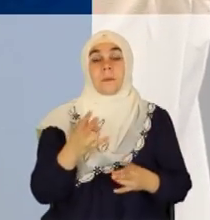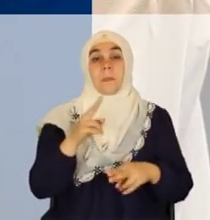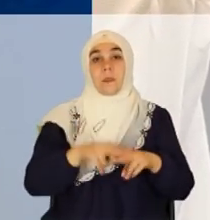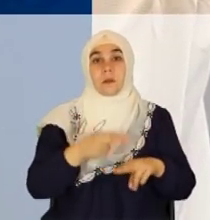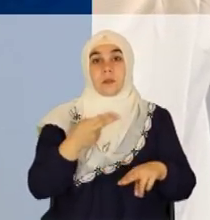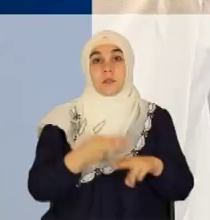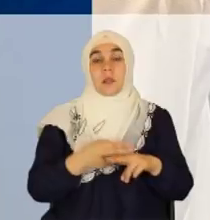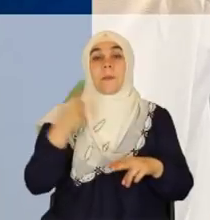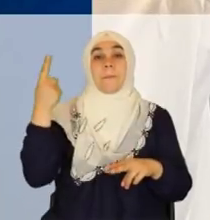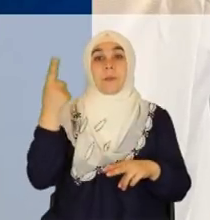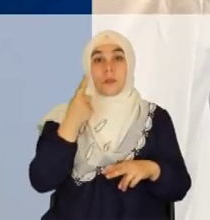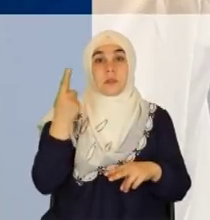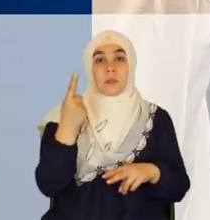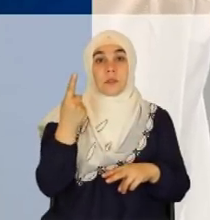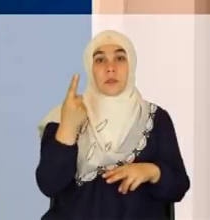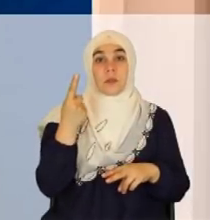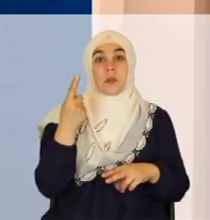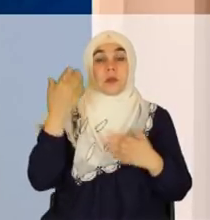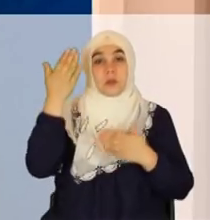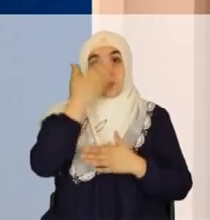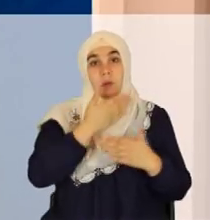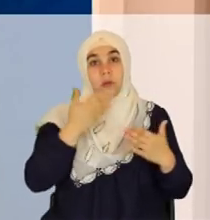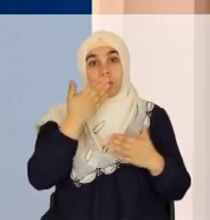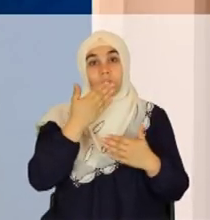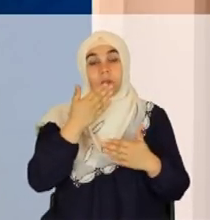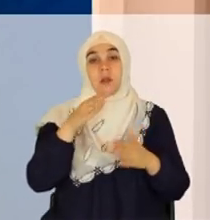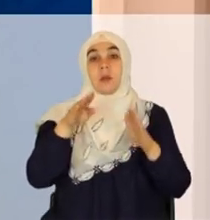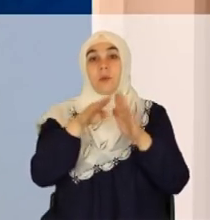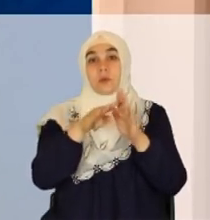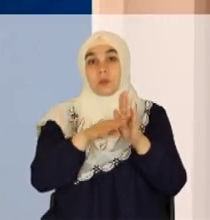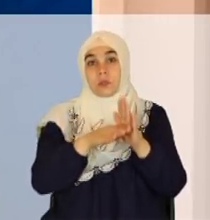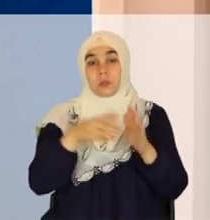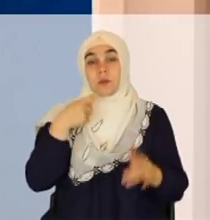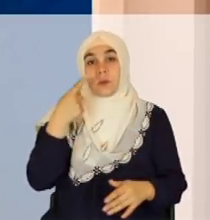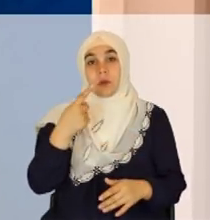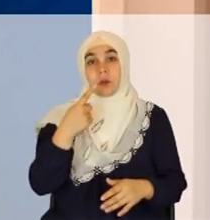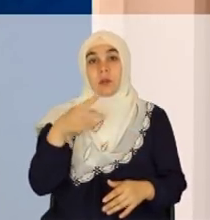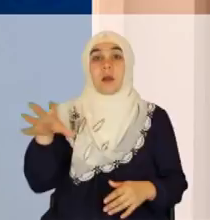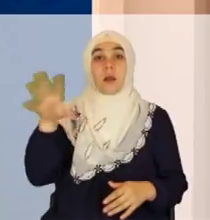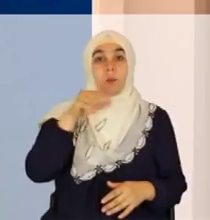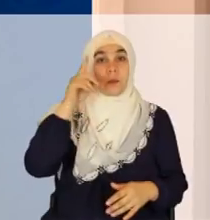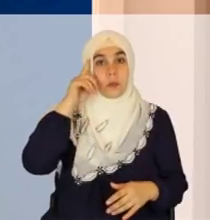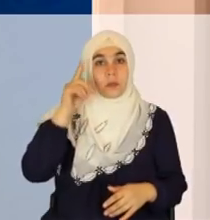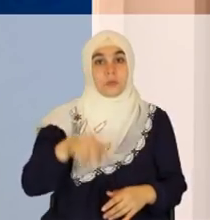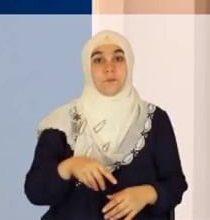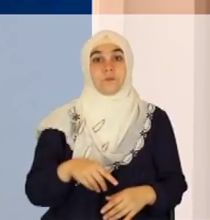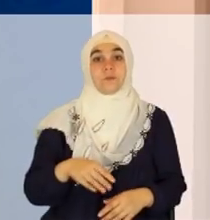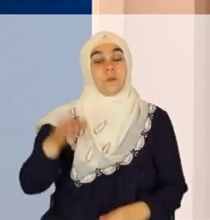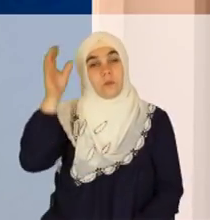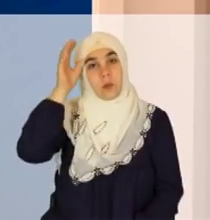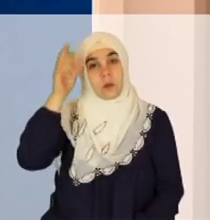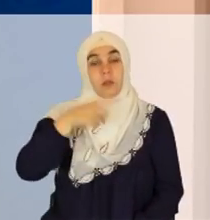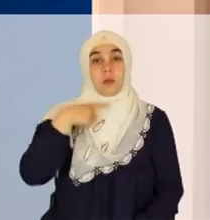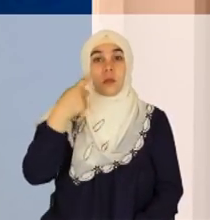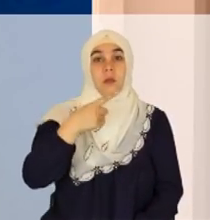Bana bu birinci, taharatını birinci baskıcı hesaplanadı, va buni hamma qiladi. Ulamolar